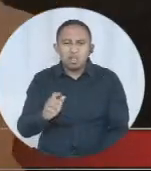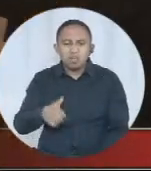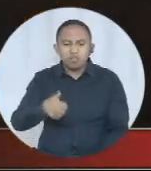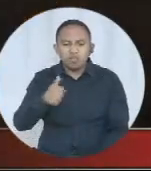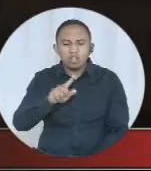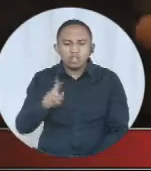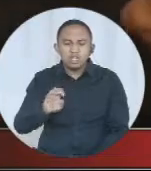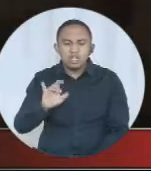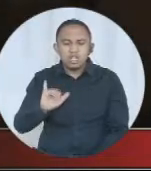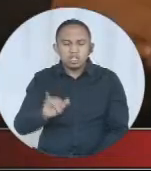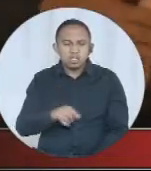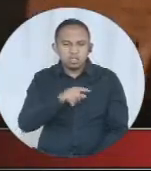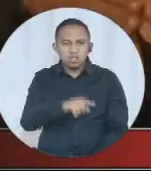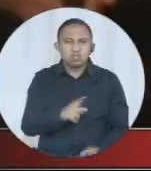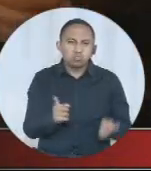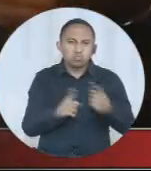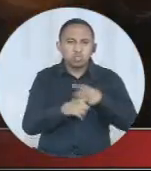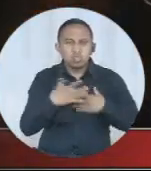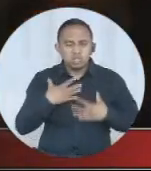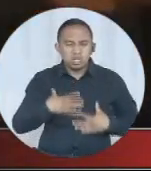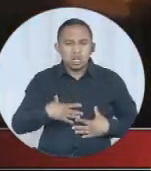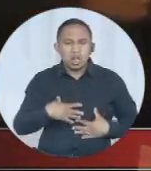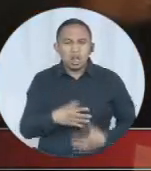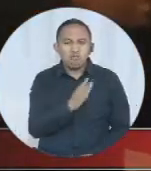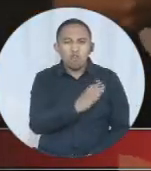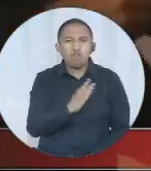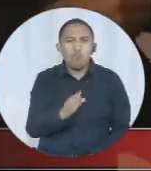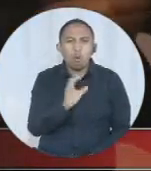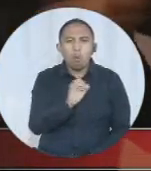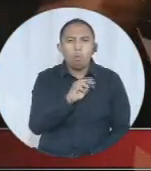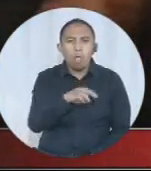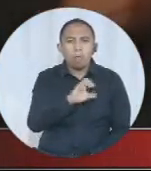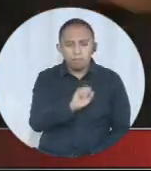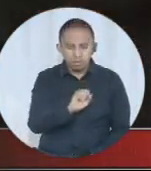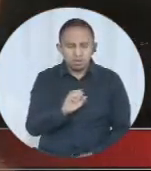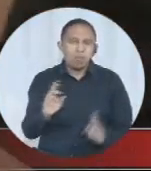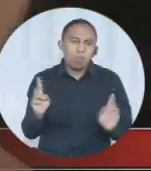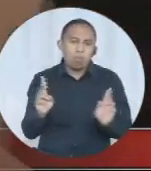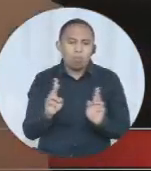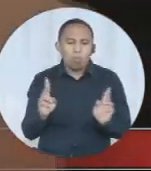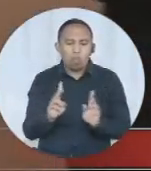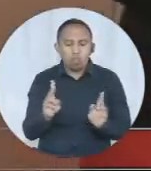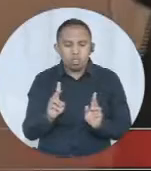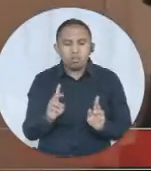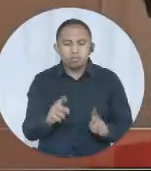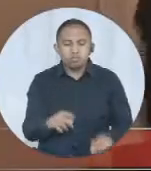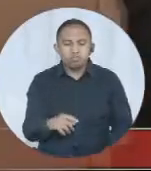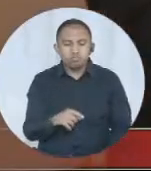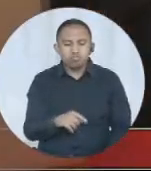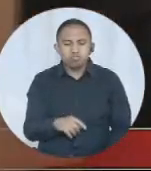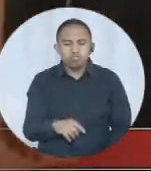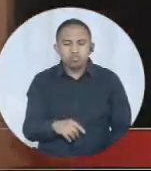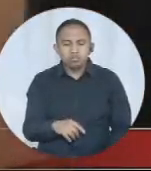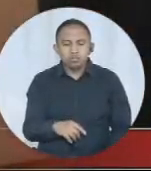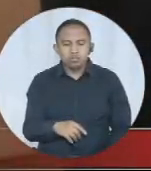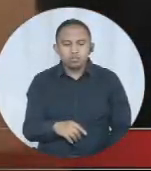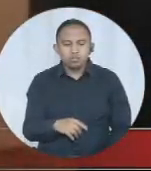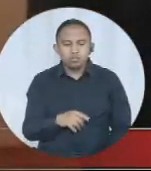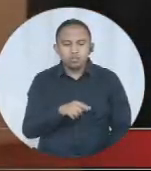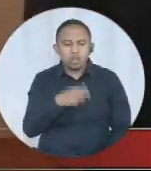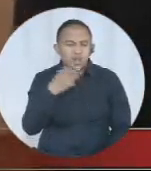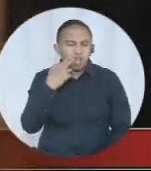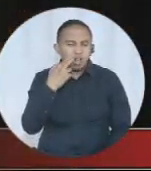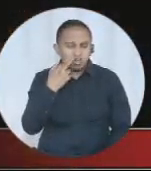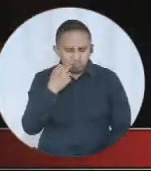Randriamanantany sy ny solitena maritra vaovao ny OMS na ny vondrona iraisam-pirenena misahana ny fahasalamana Mosango Laurent